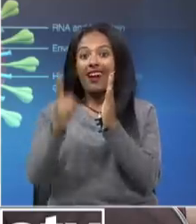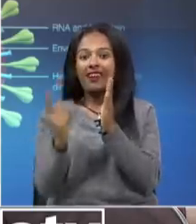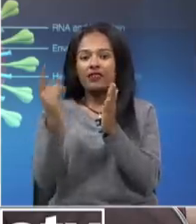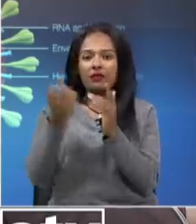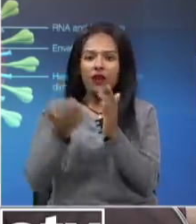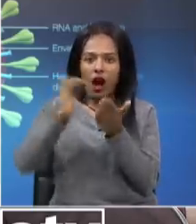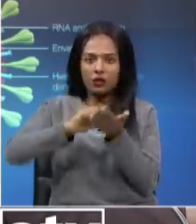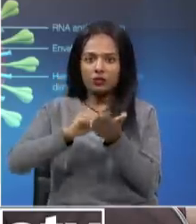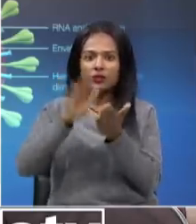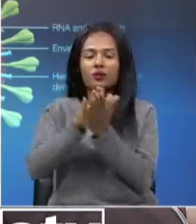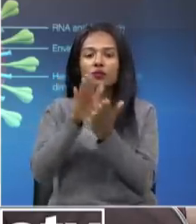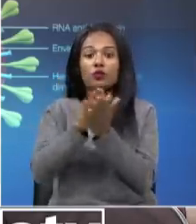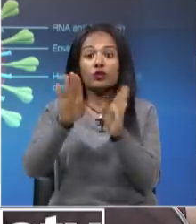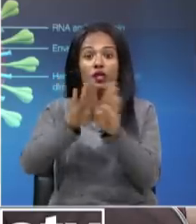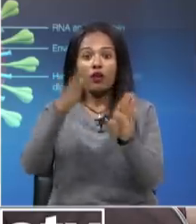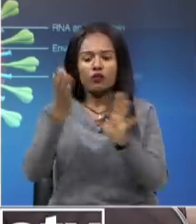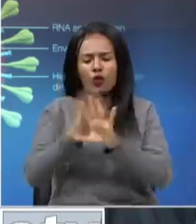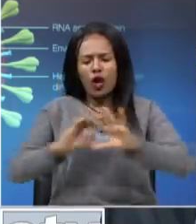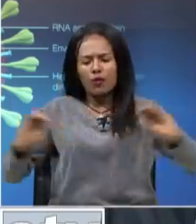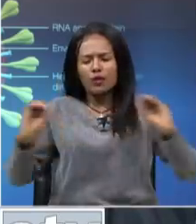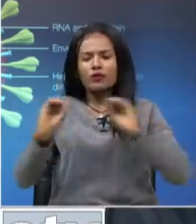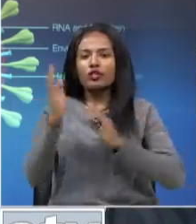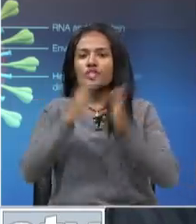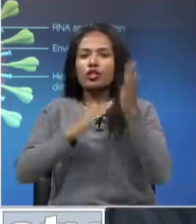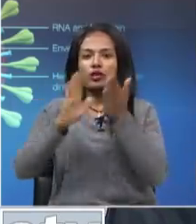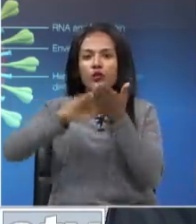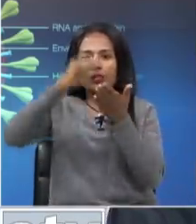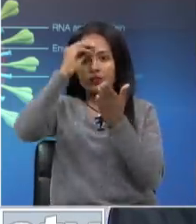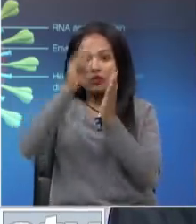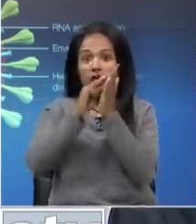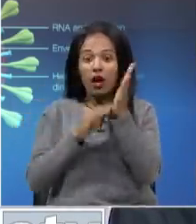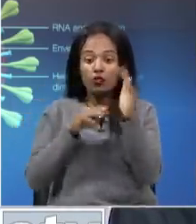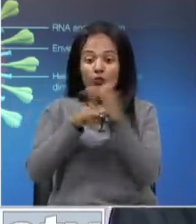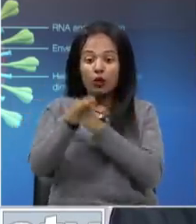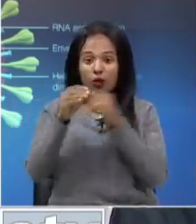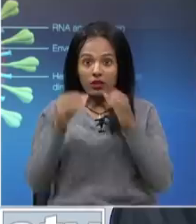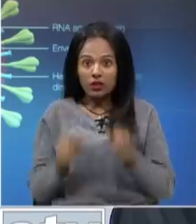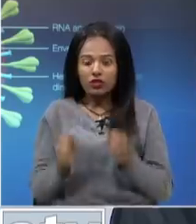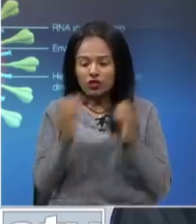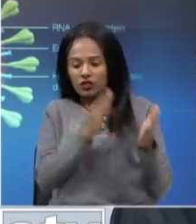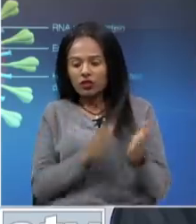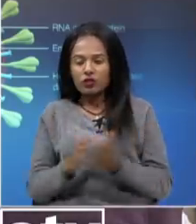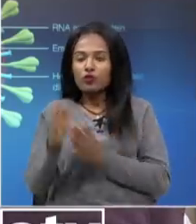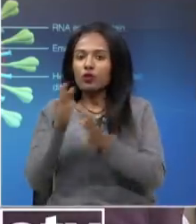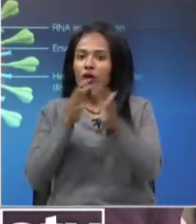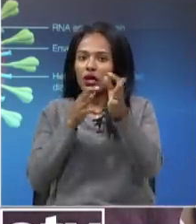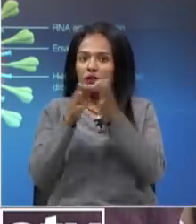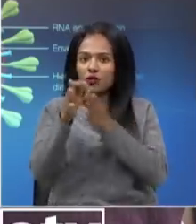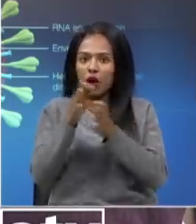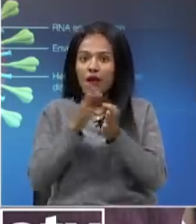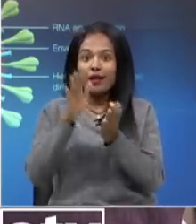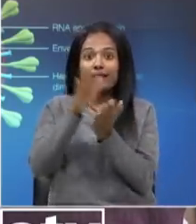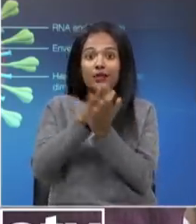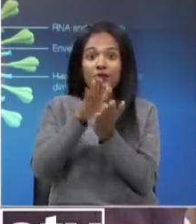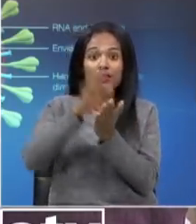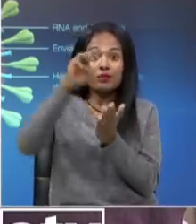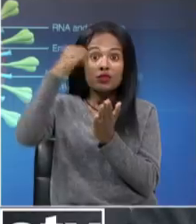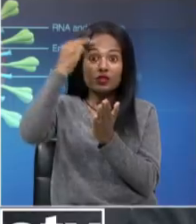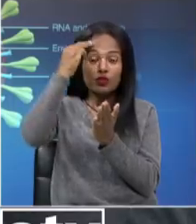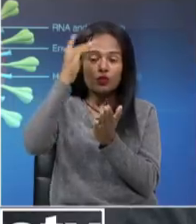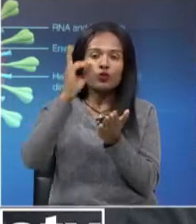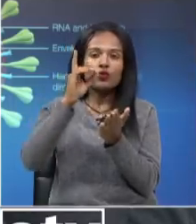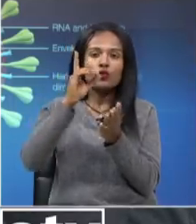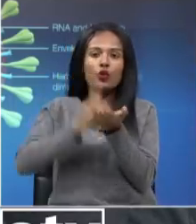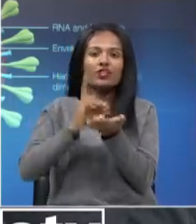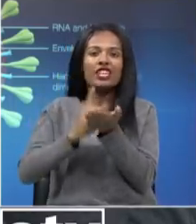ትምህርት ቤቶች ሲከፈቱ ያለምንም ችግር ወደ ትምህርት ስርዓቱ ለመግባት የሚያስችል ዝግጅትንም ገልጿል። የትምህርት ሚኒስትሩ ዶክተር ኢንጂነር